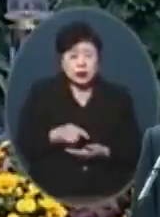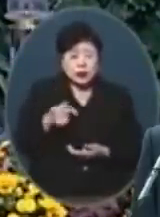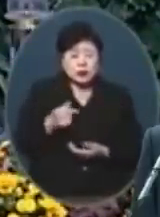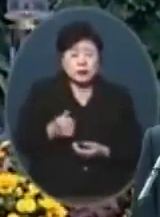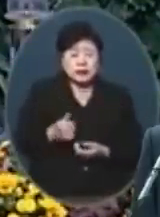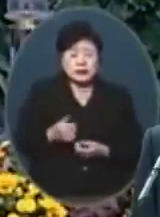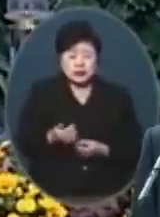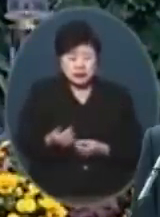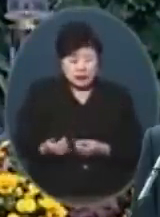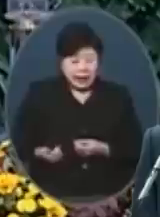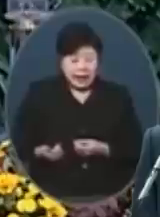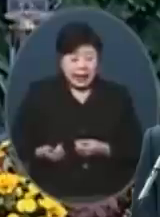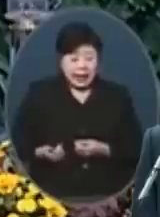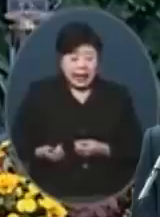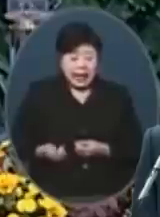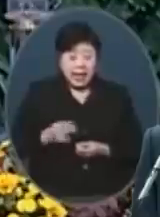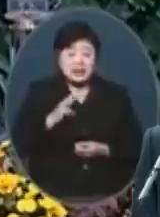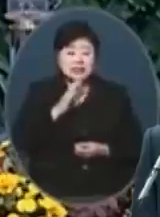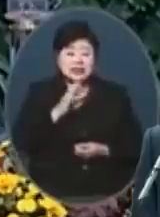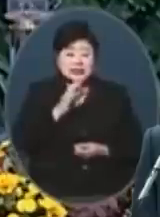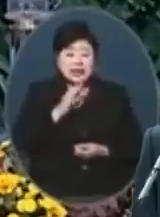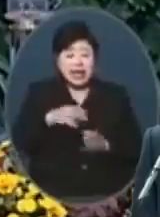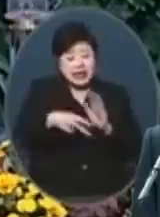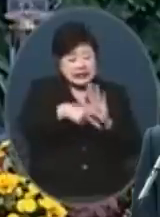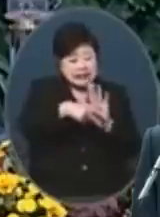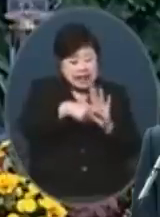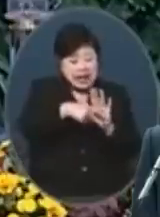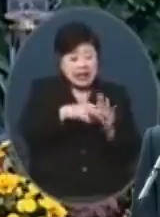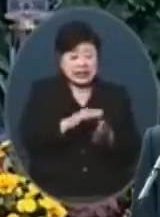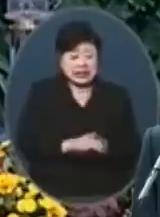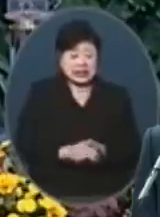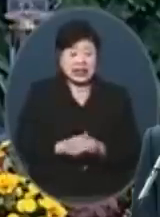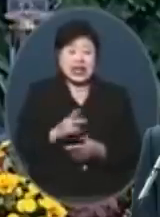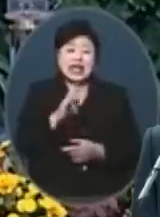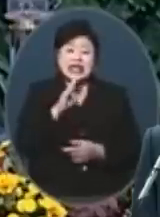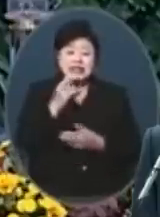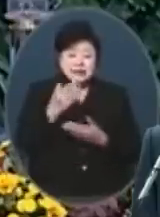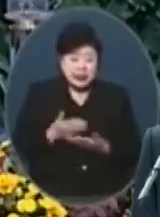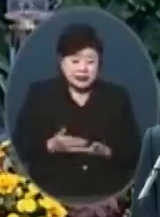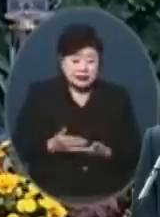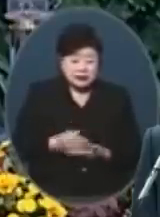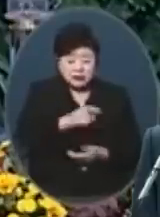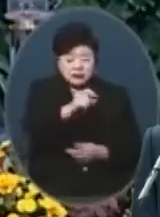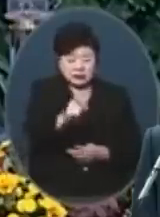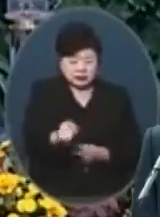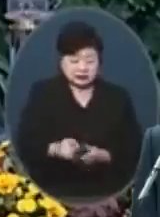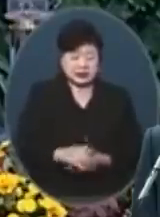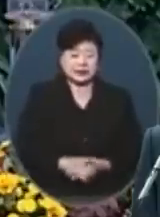전에 선지자 이사야가 계시를 받아서 적은 것인데